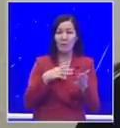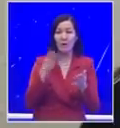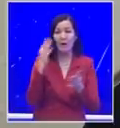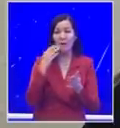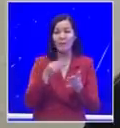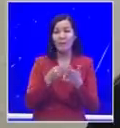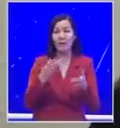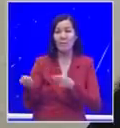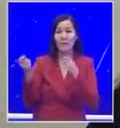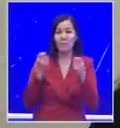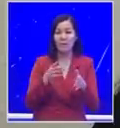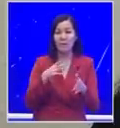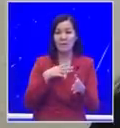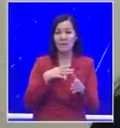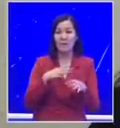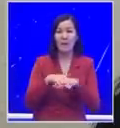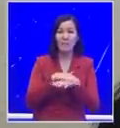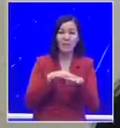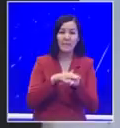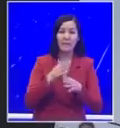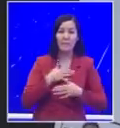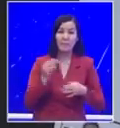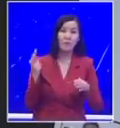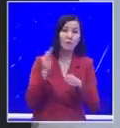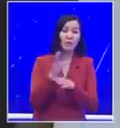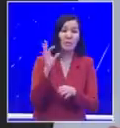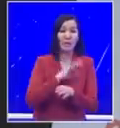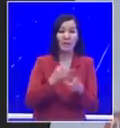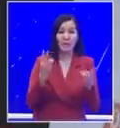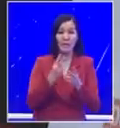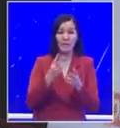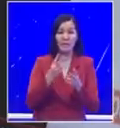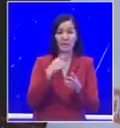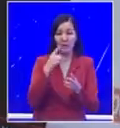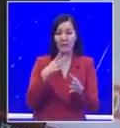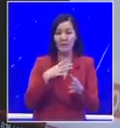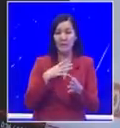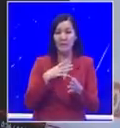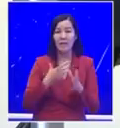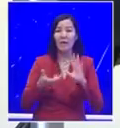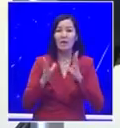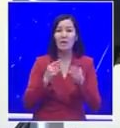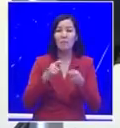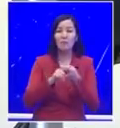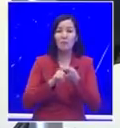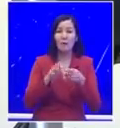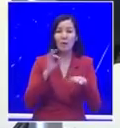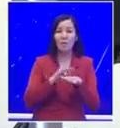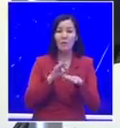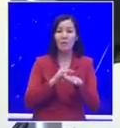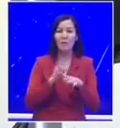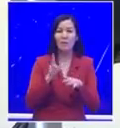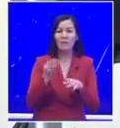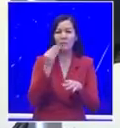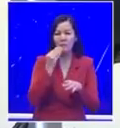қымбат бағамен жеткізіліпті. Базардағылар бізде үстінен кіріс кіргізуіміз керек қой деп ақталып әлек. Жалпы жұқпалы індеттен кім не ішіп, не